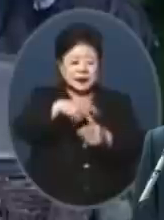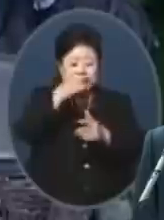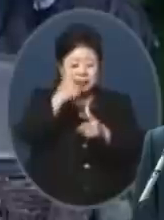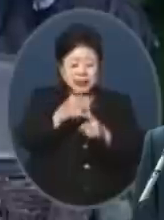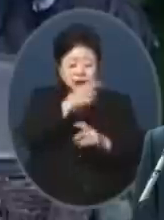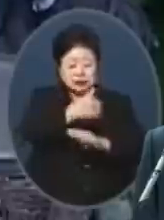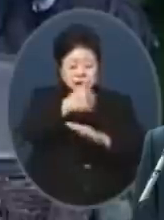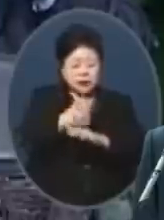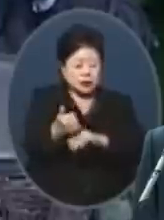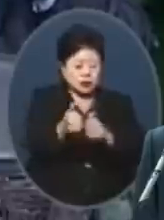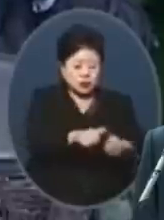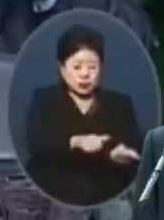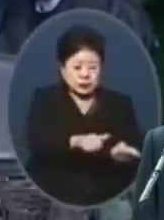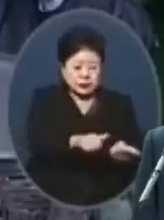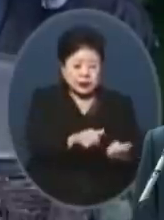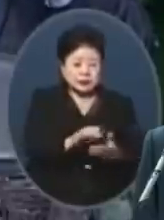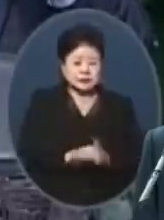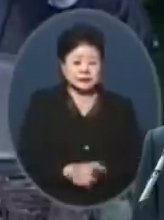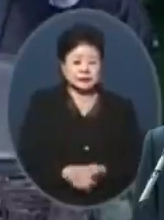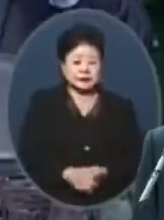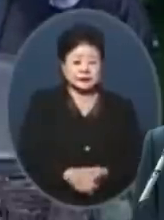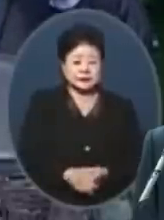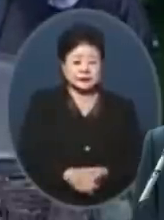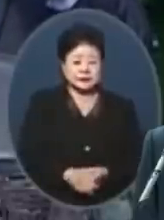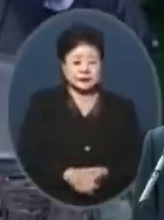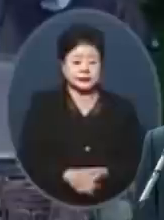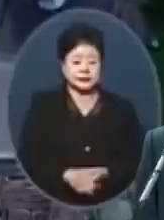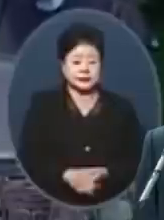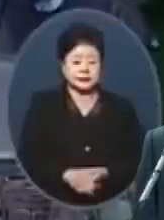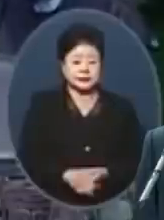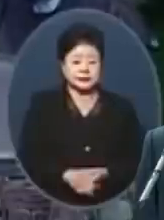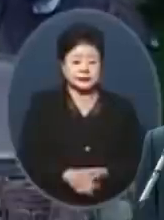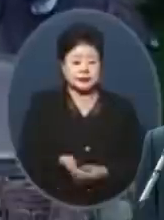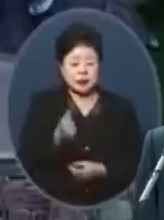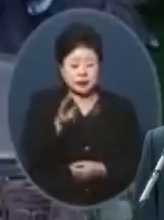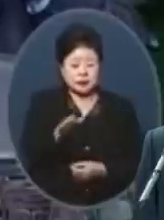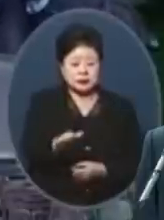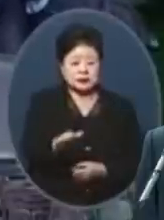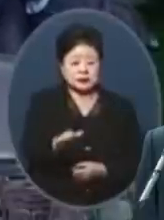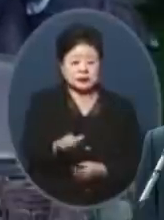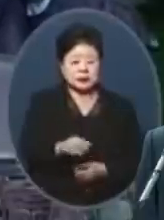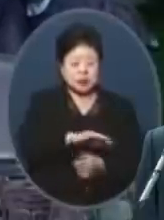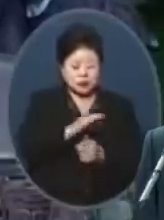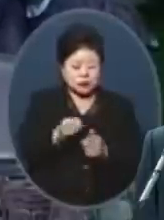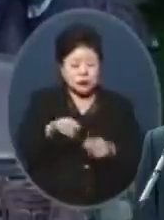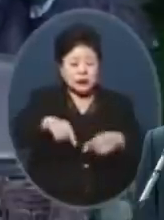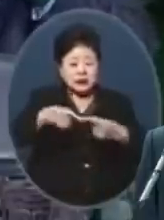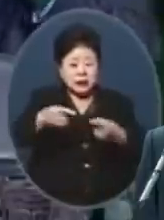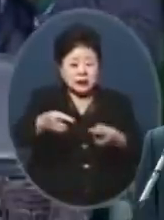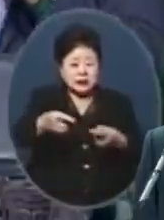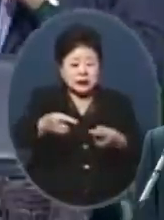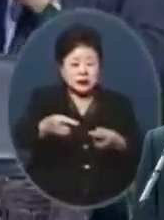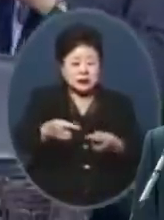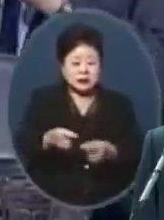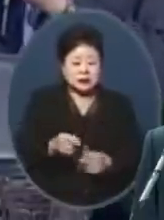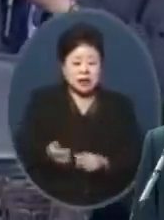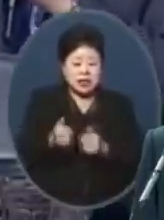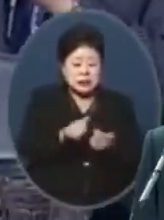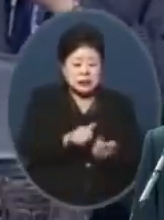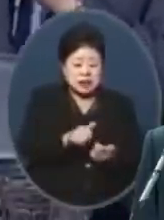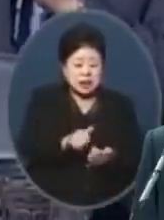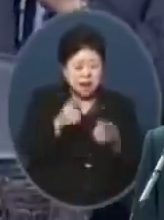예수 그리스도는 죽었습니다. And because he died on the cross. 그래서 무덤에 들어갔는데 사망과